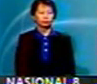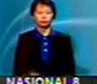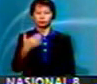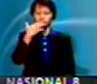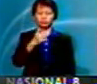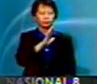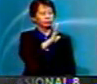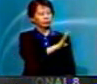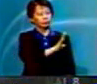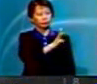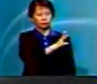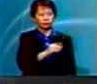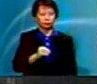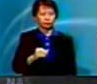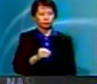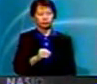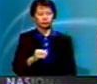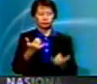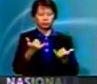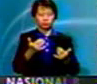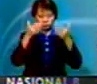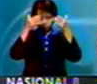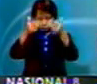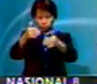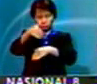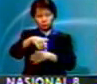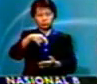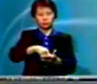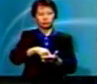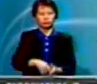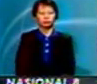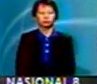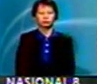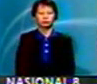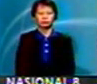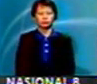Terima kasih Fatih Hidayat dan Nur Bazalina. Antara tumpuan kita malam ini,